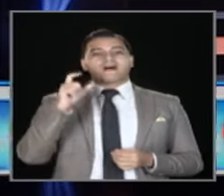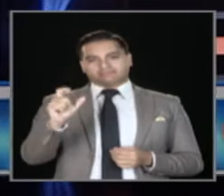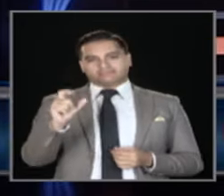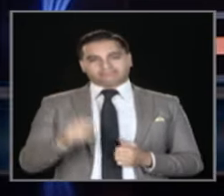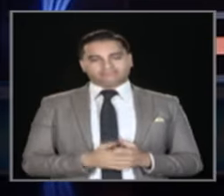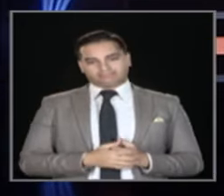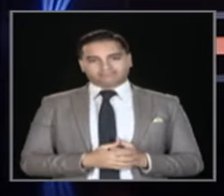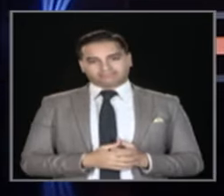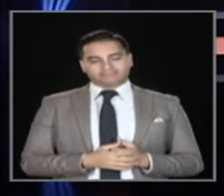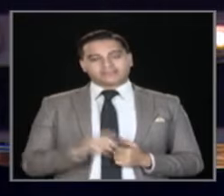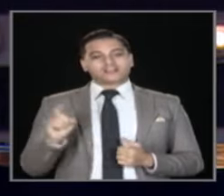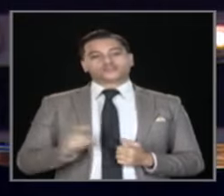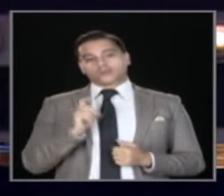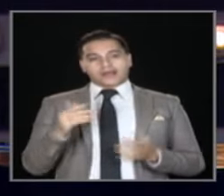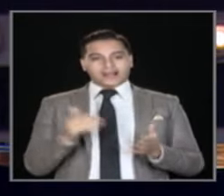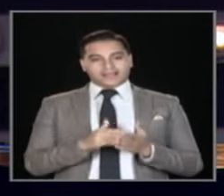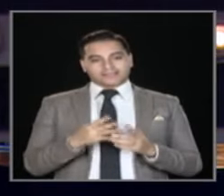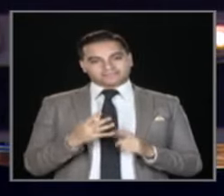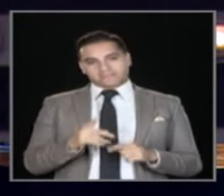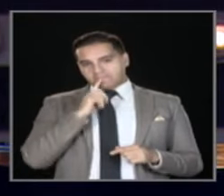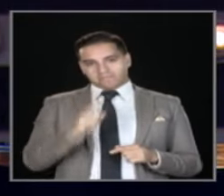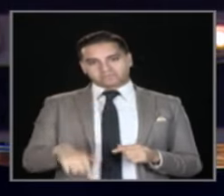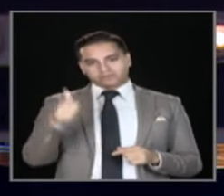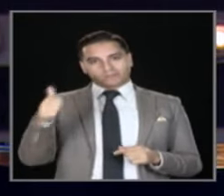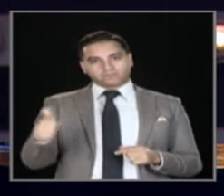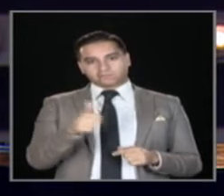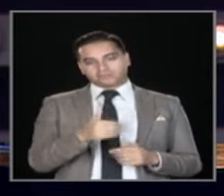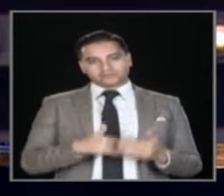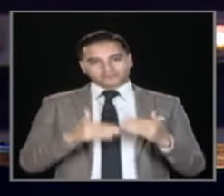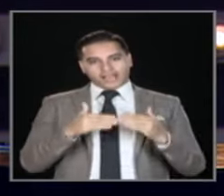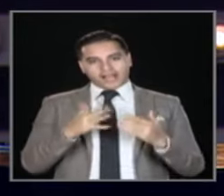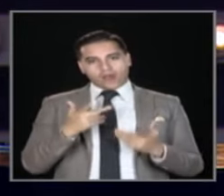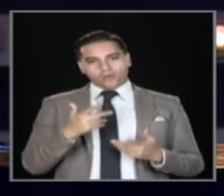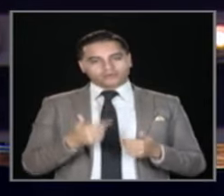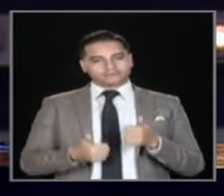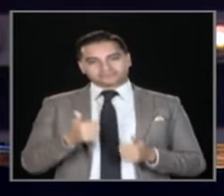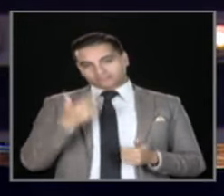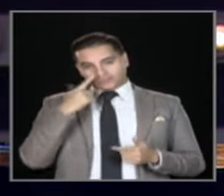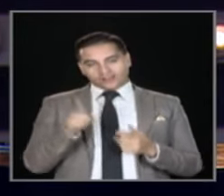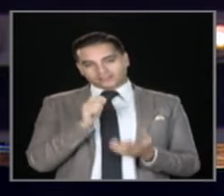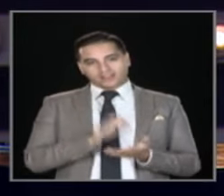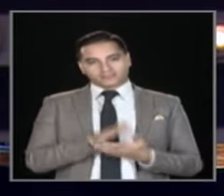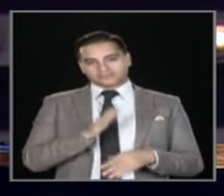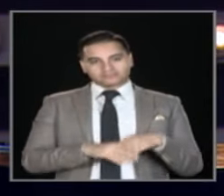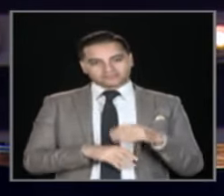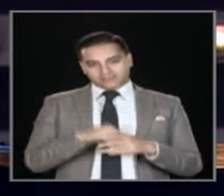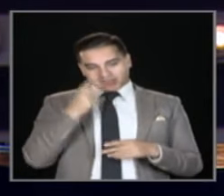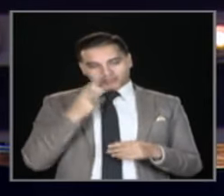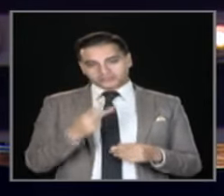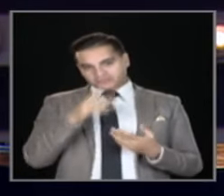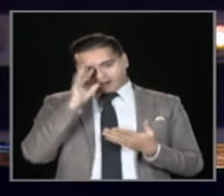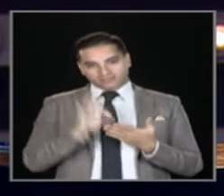كالعادة السؤال الأخير هو الحاسم، وعجلة الحظ هيبقى ليها رأي، هنشوف رأيها